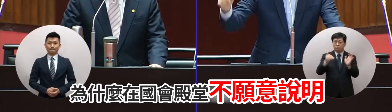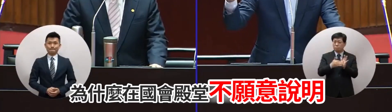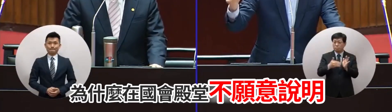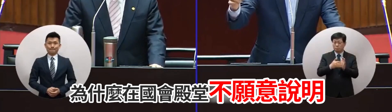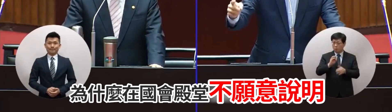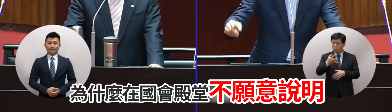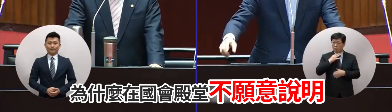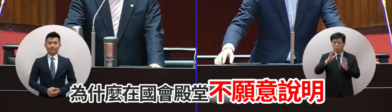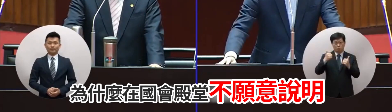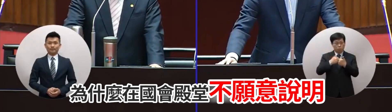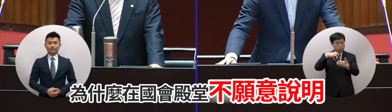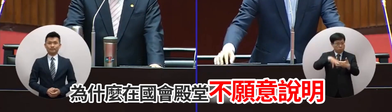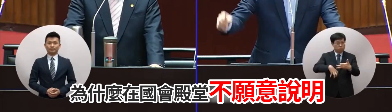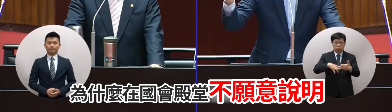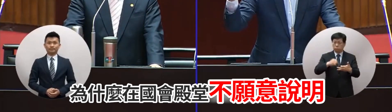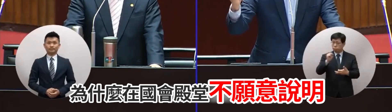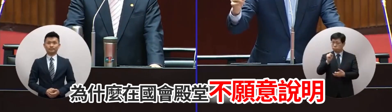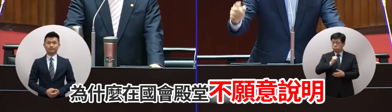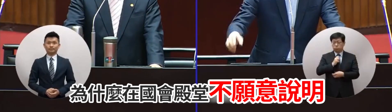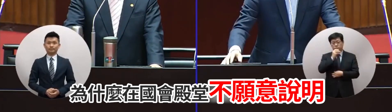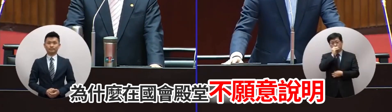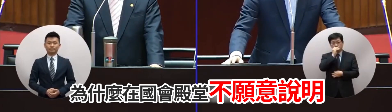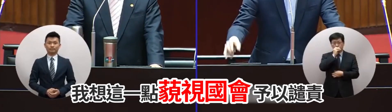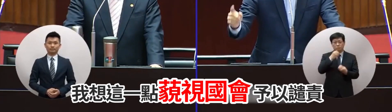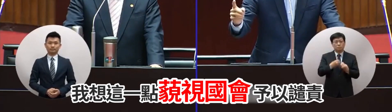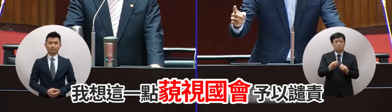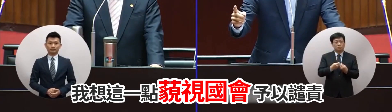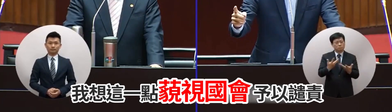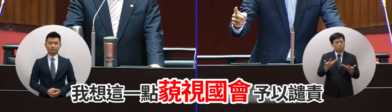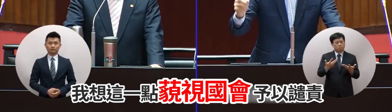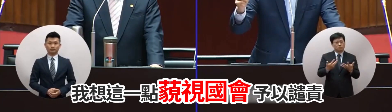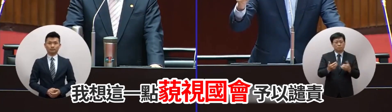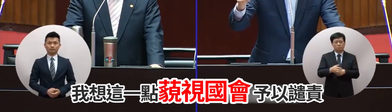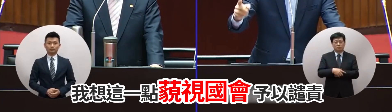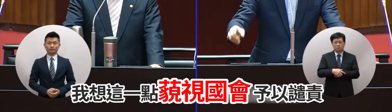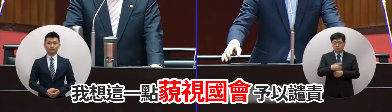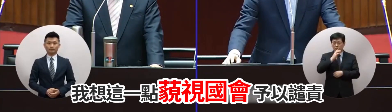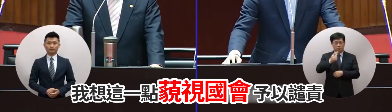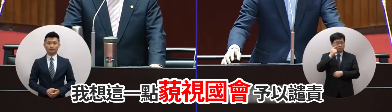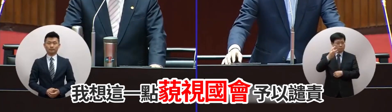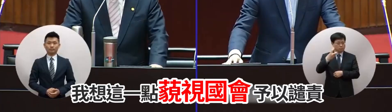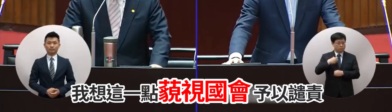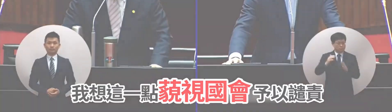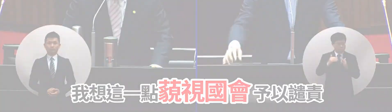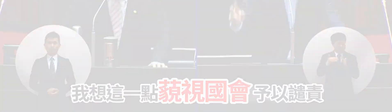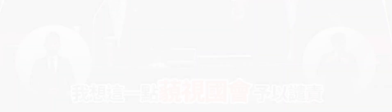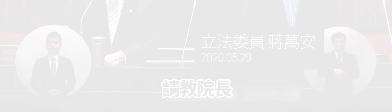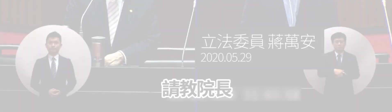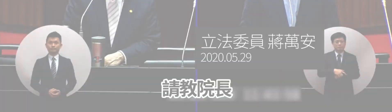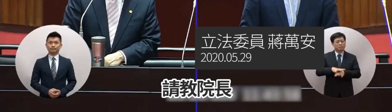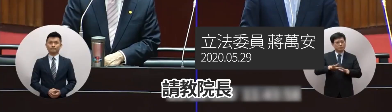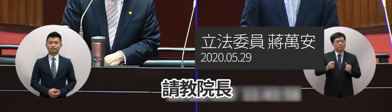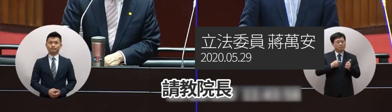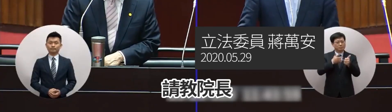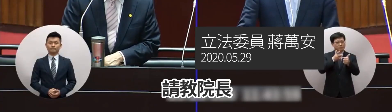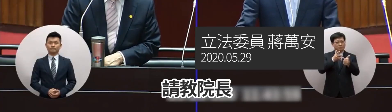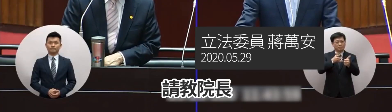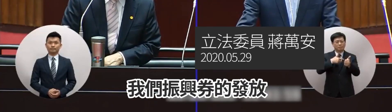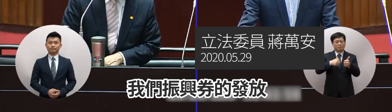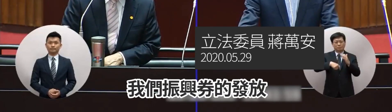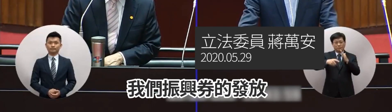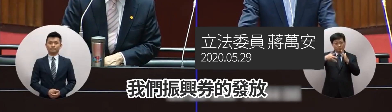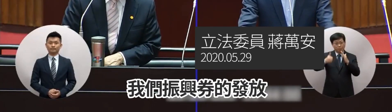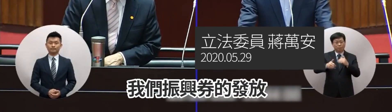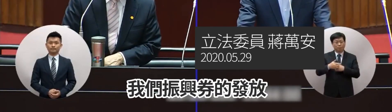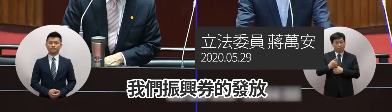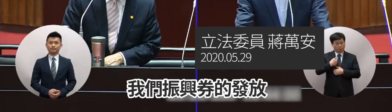为什么在国会殿堂不愿意说明？我想这一点藐视国会，予以谴责。请教院长，我